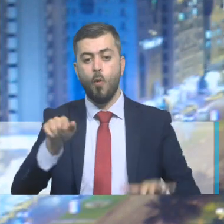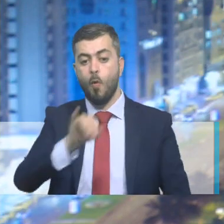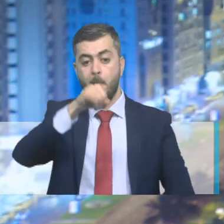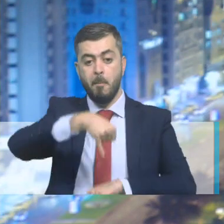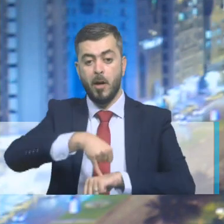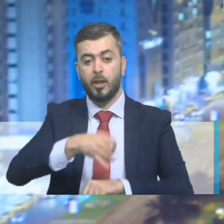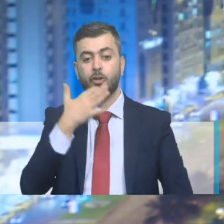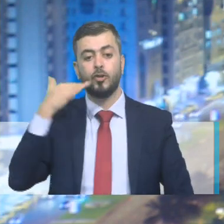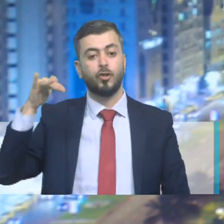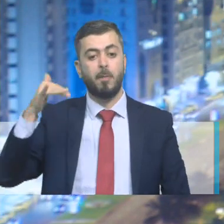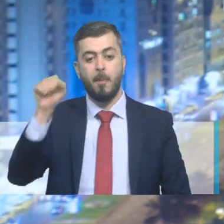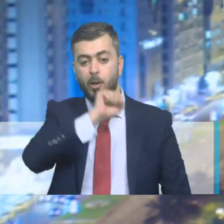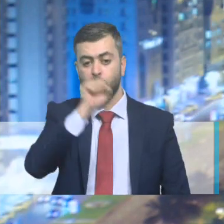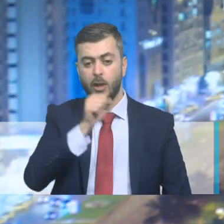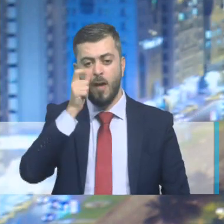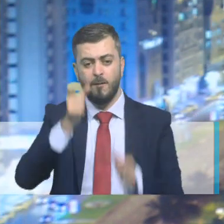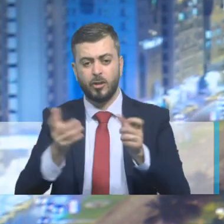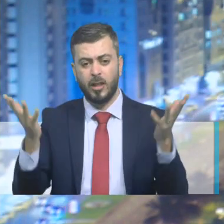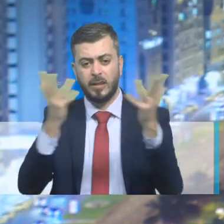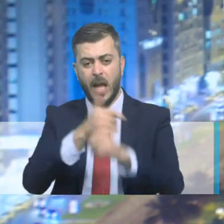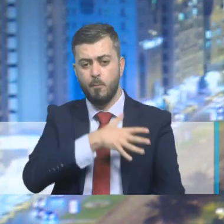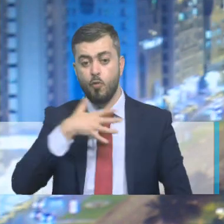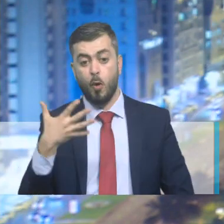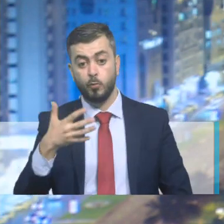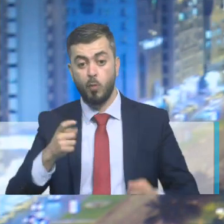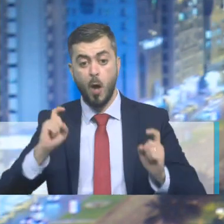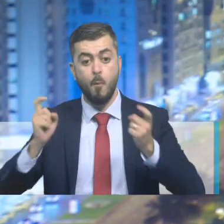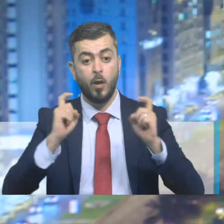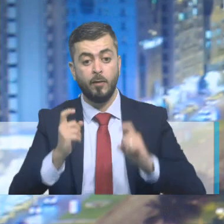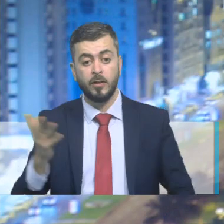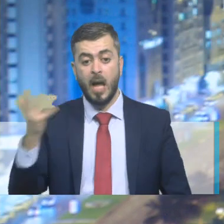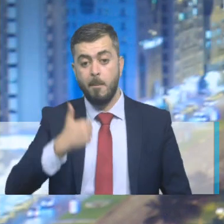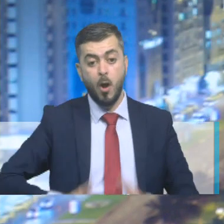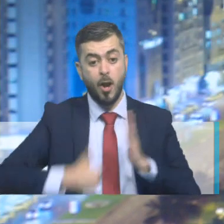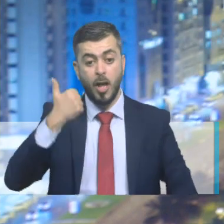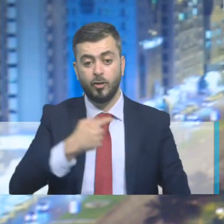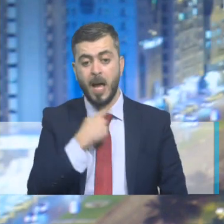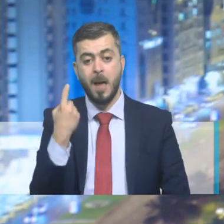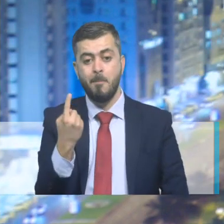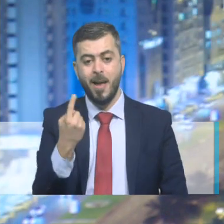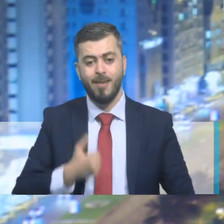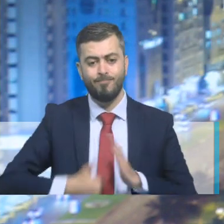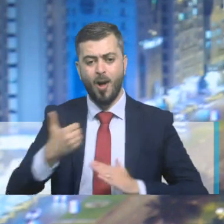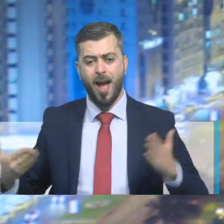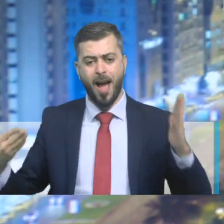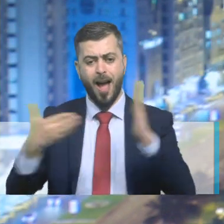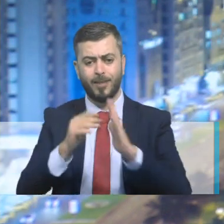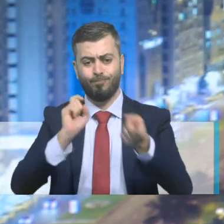بمشاركة أكثر من 500 متسابق، نجح 100 منهم في الوصول إلى المنافسات